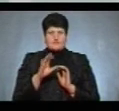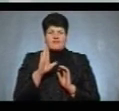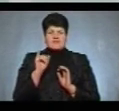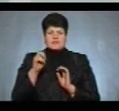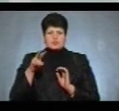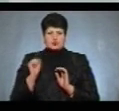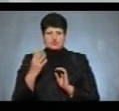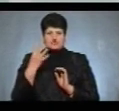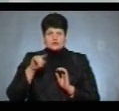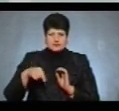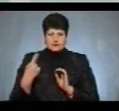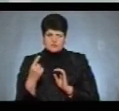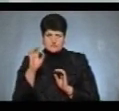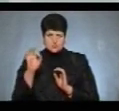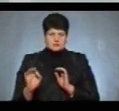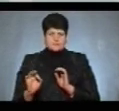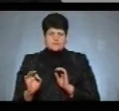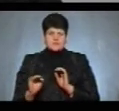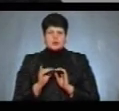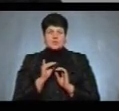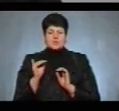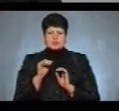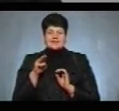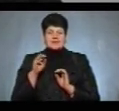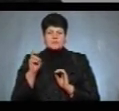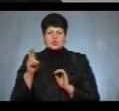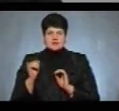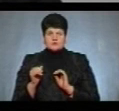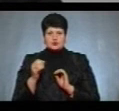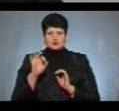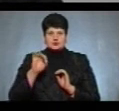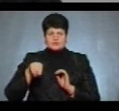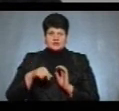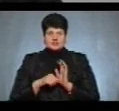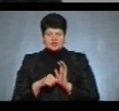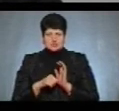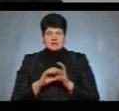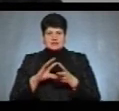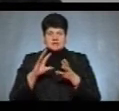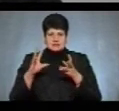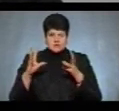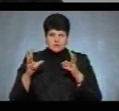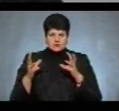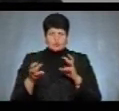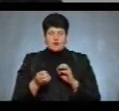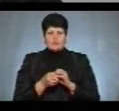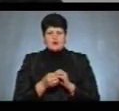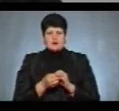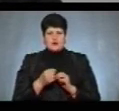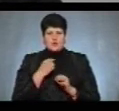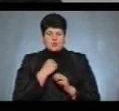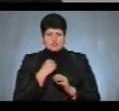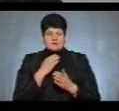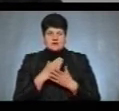– 4,1%, Юрій Тимошенко – 0,6%, сума голосів за всіх інших кандидатів